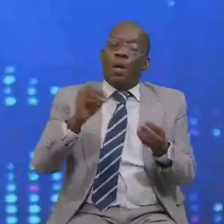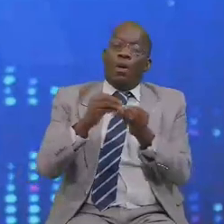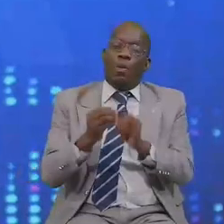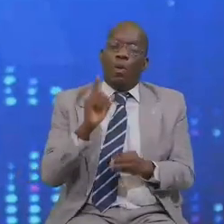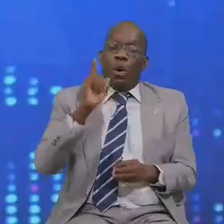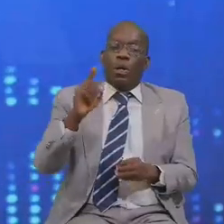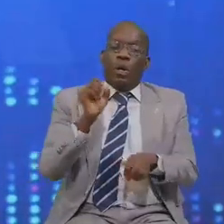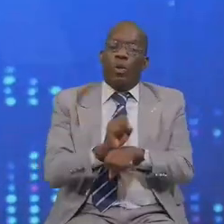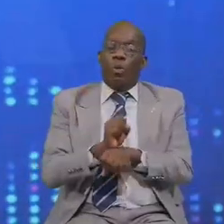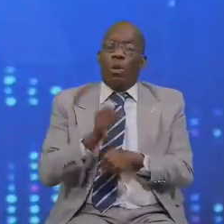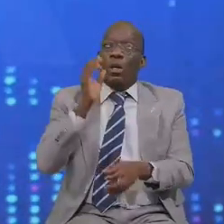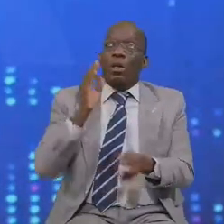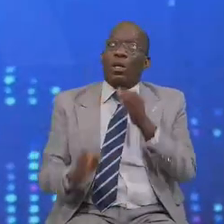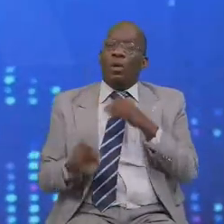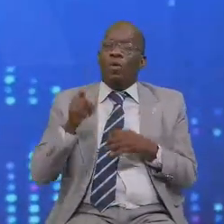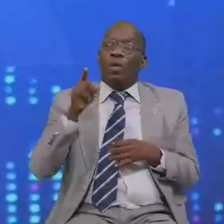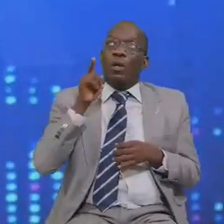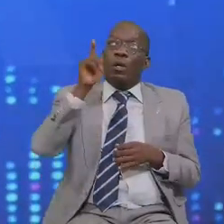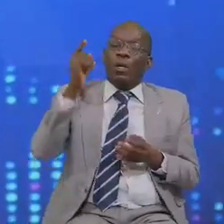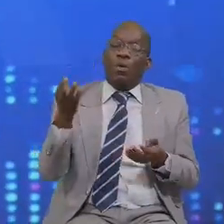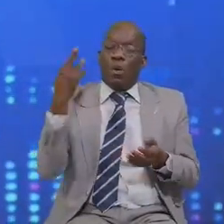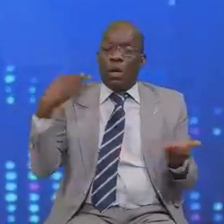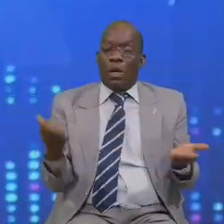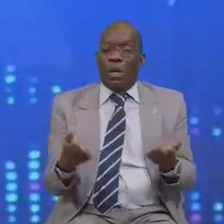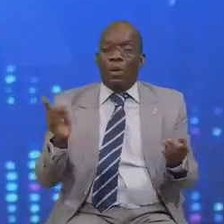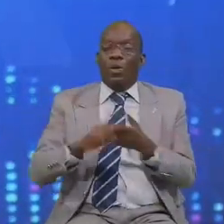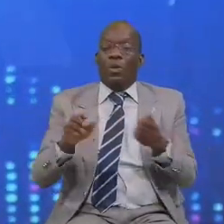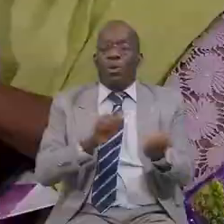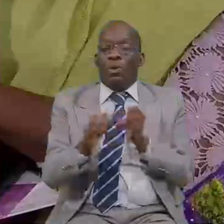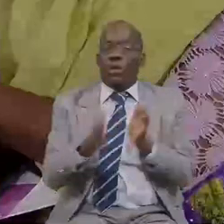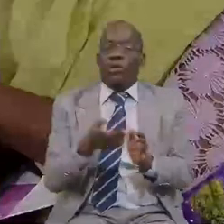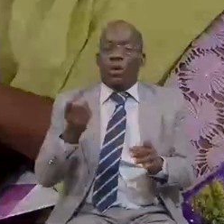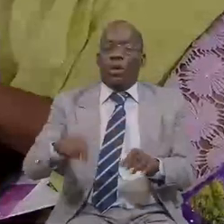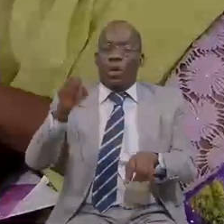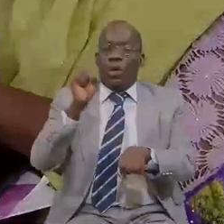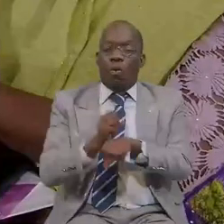s'il était sur la terre, pour détruire les œuvres du diable.